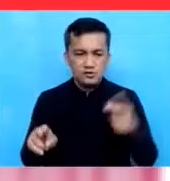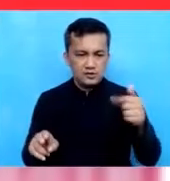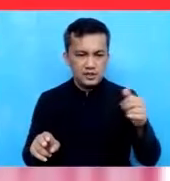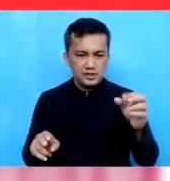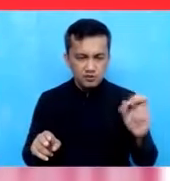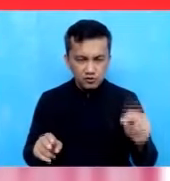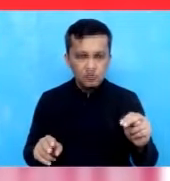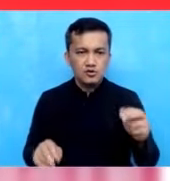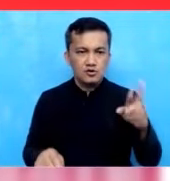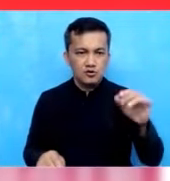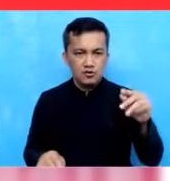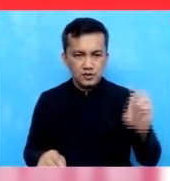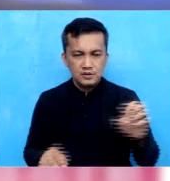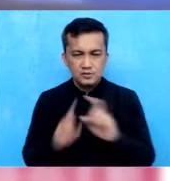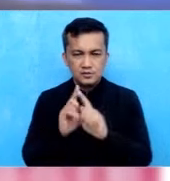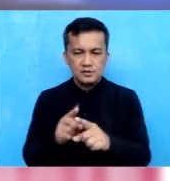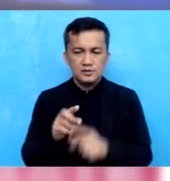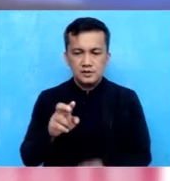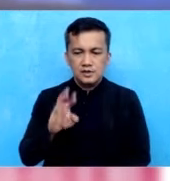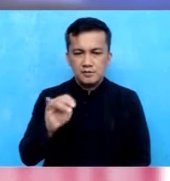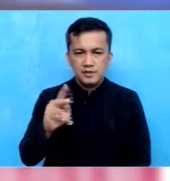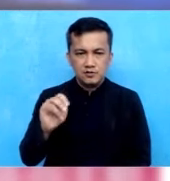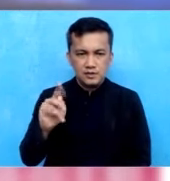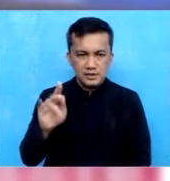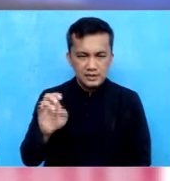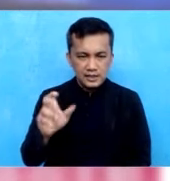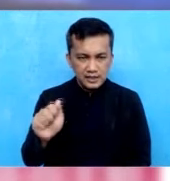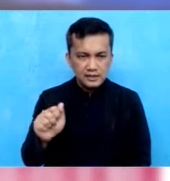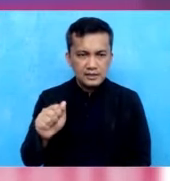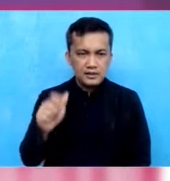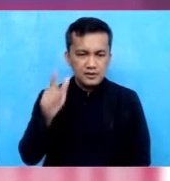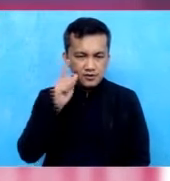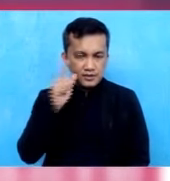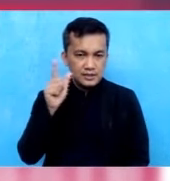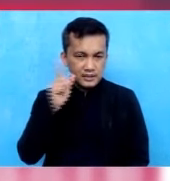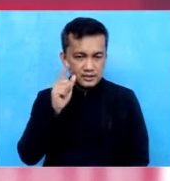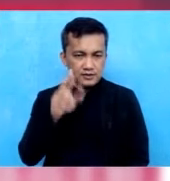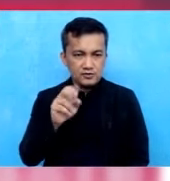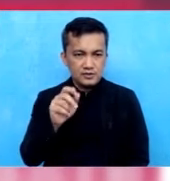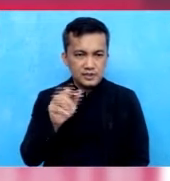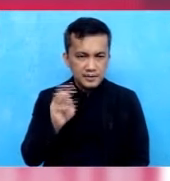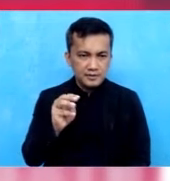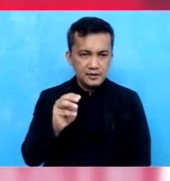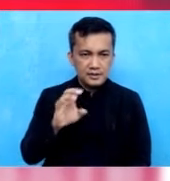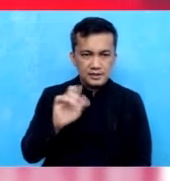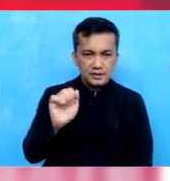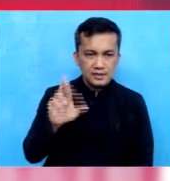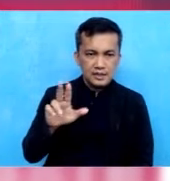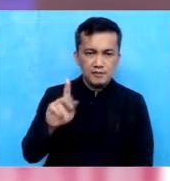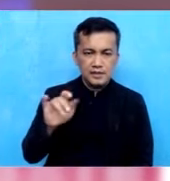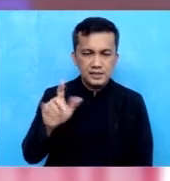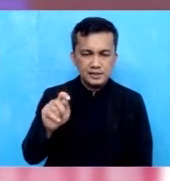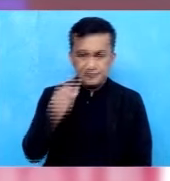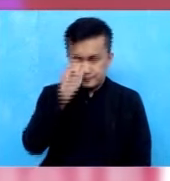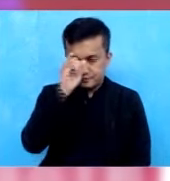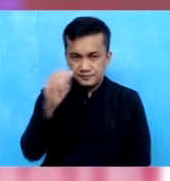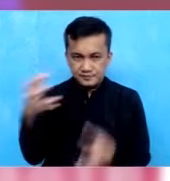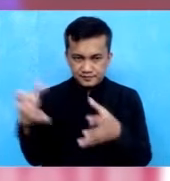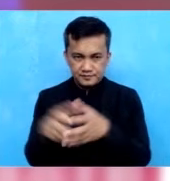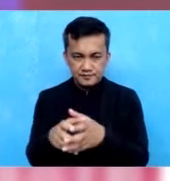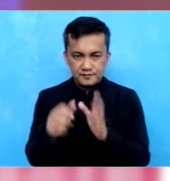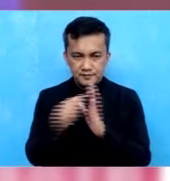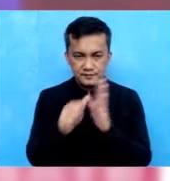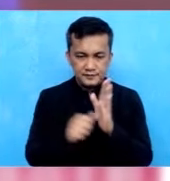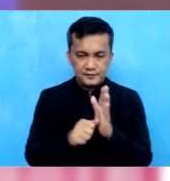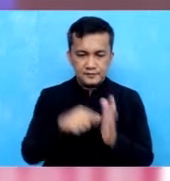sa naturang debate sina Rodante Marculeta at Loren Legarda ng Uni Team. Carl Balita ng Isko Docquilly Tandem, Attorney Salvador Panelo